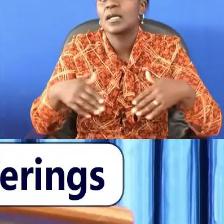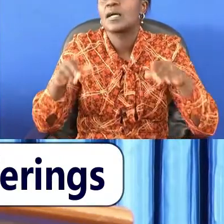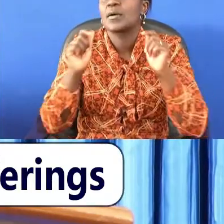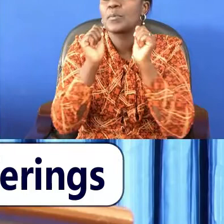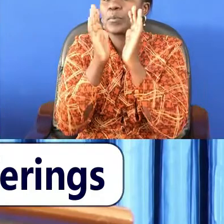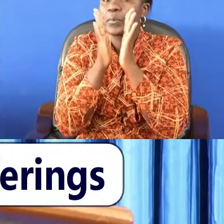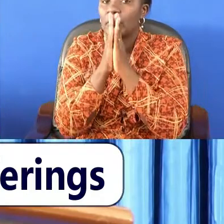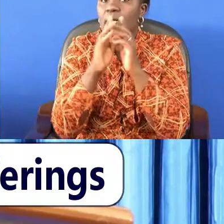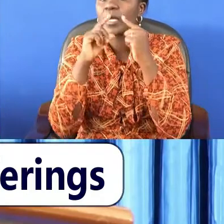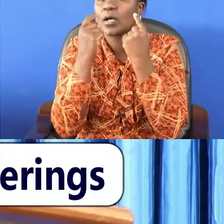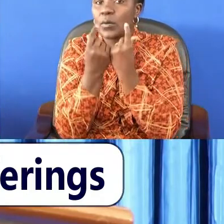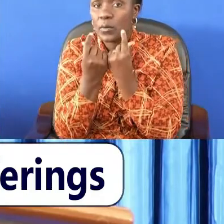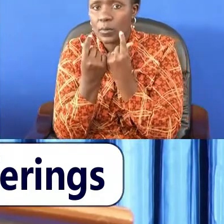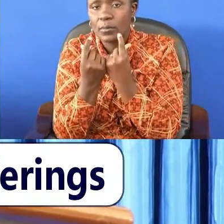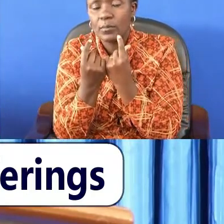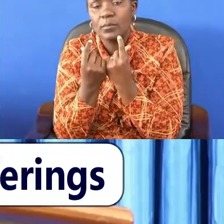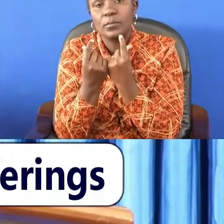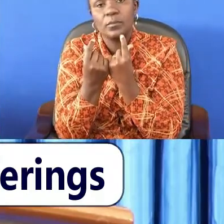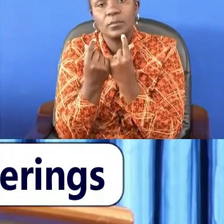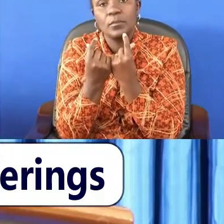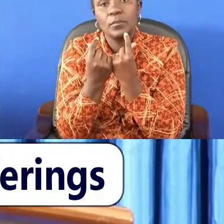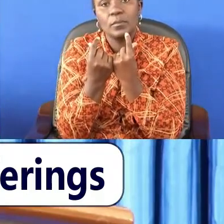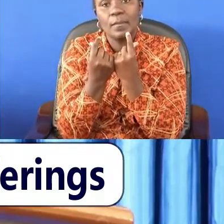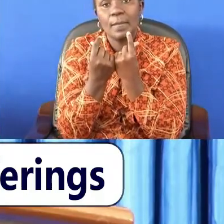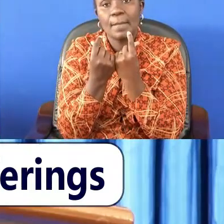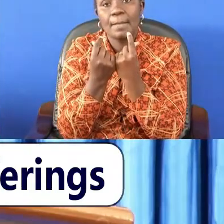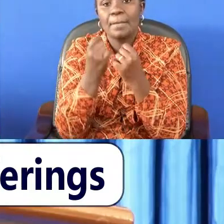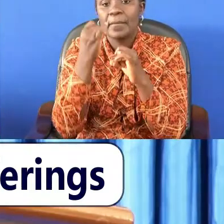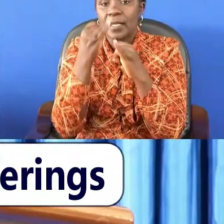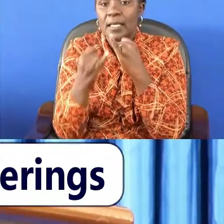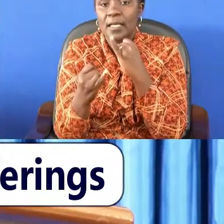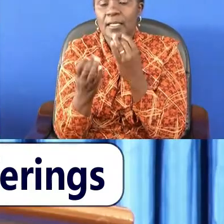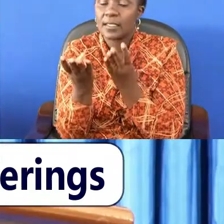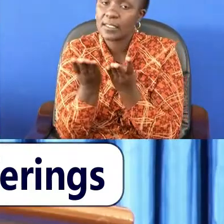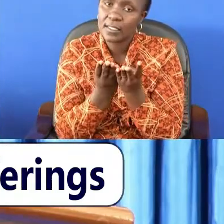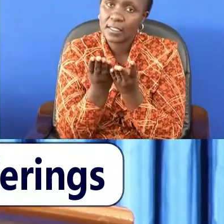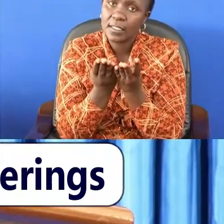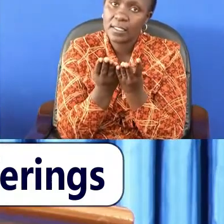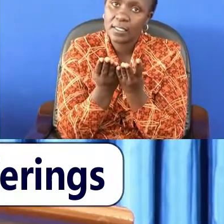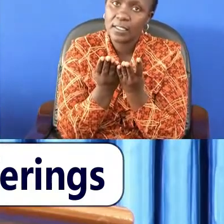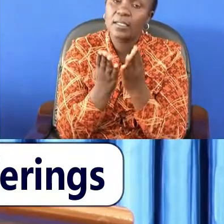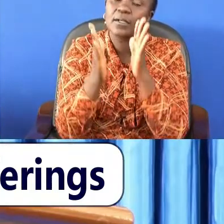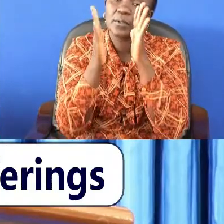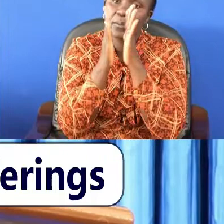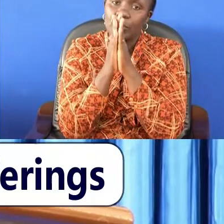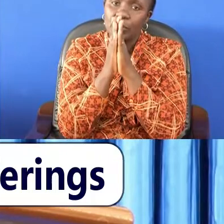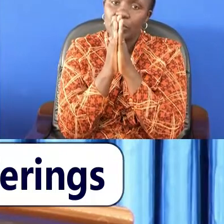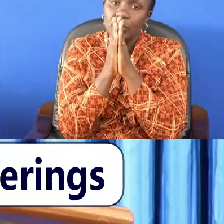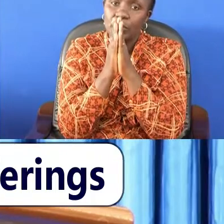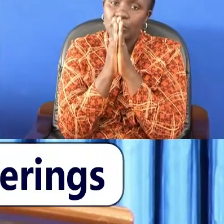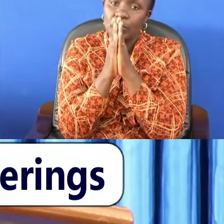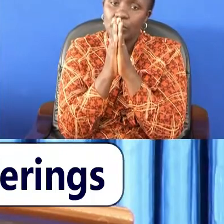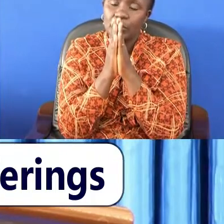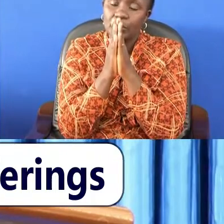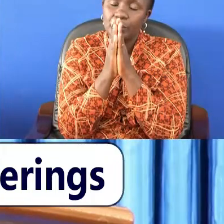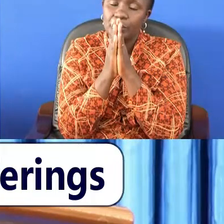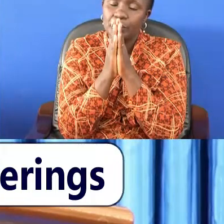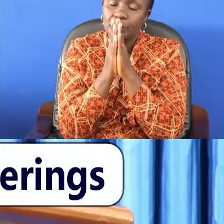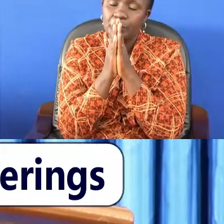pia katika maombi. Kwa hivyo tunamaliza ibada kwa kuomba na